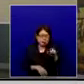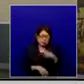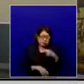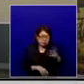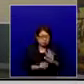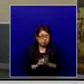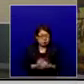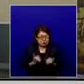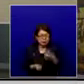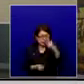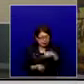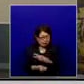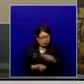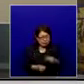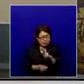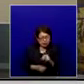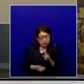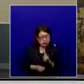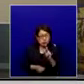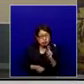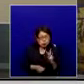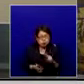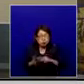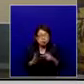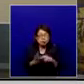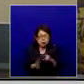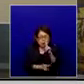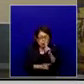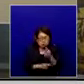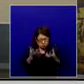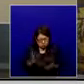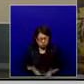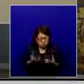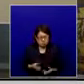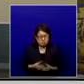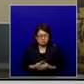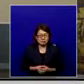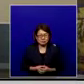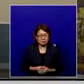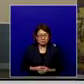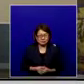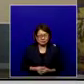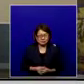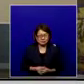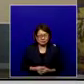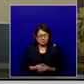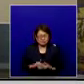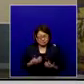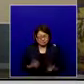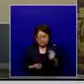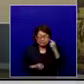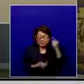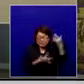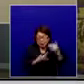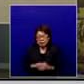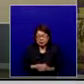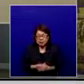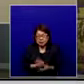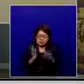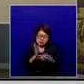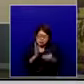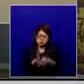มไม่พูดนะแปลไทยๆชัดๆนรกมาเยือนแล้วนรกมาเยือนแล้วเลิกหวังไล่ EEC อ่ะมันเจ๊งไป